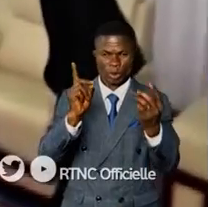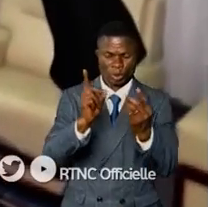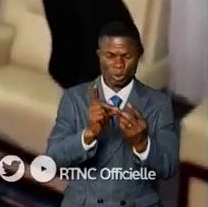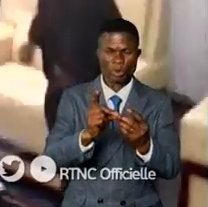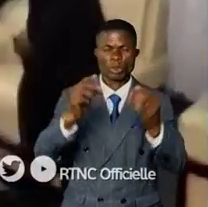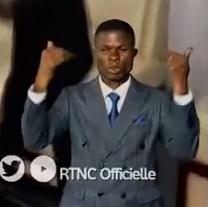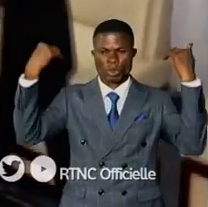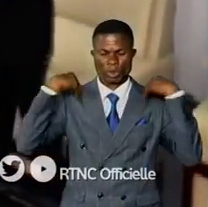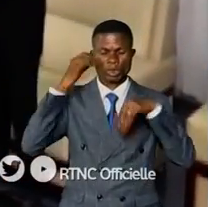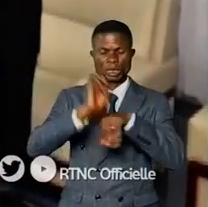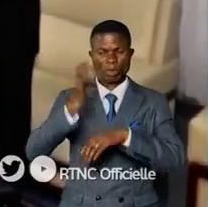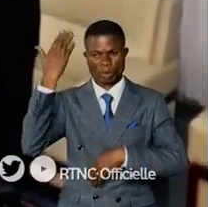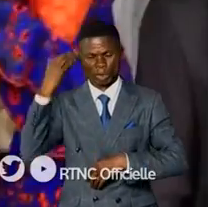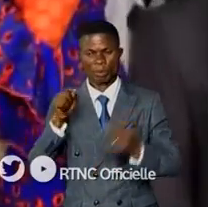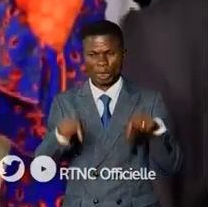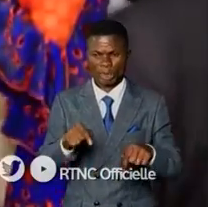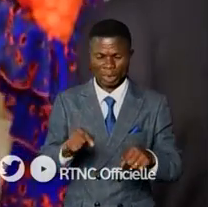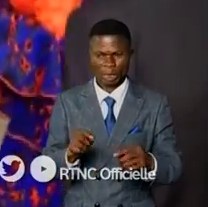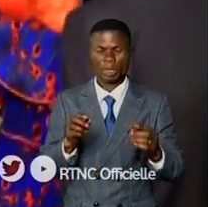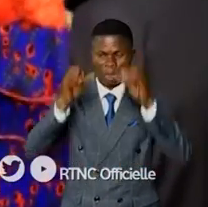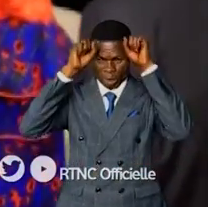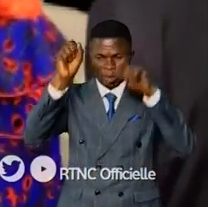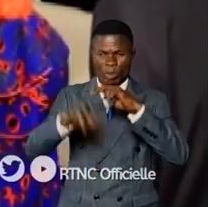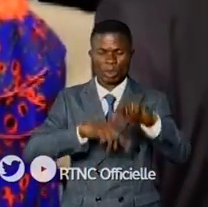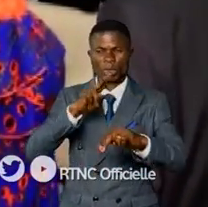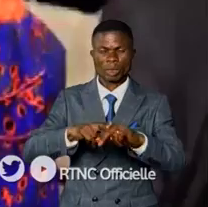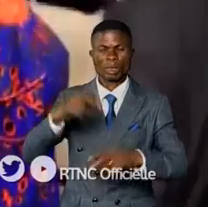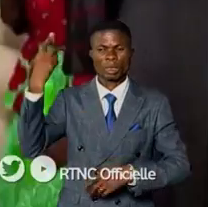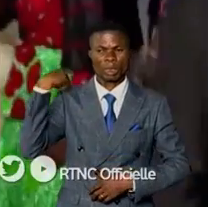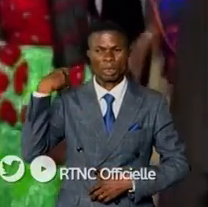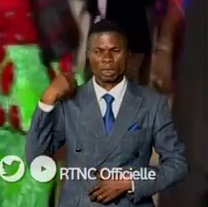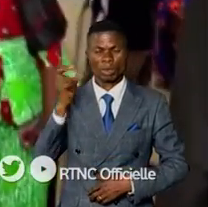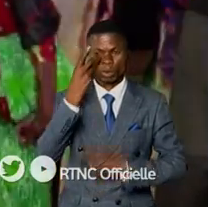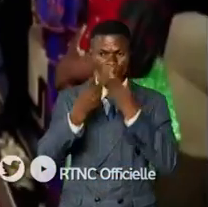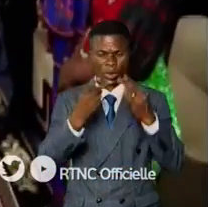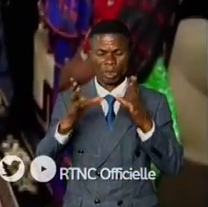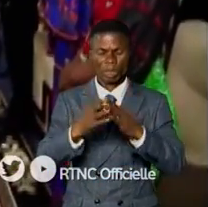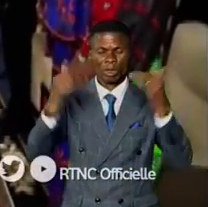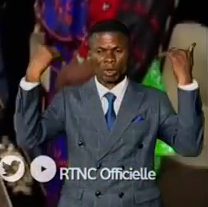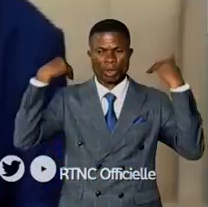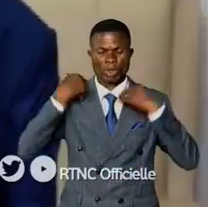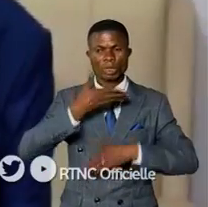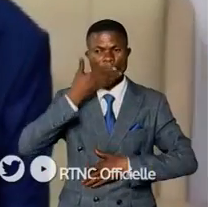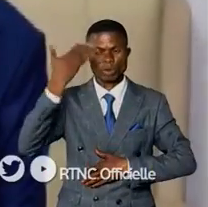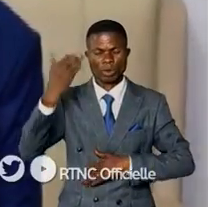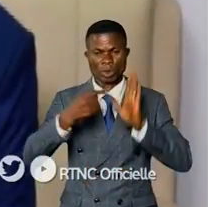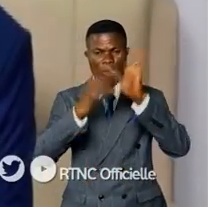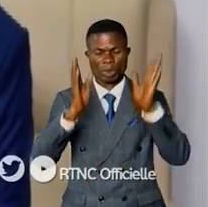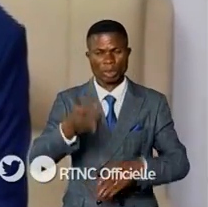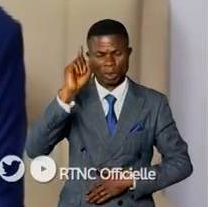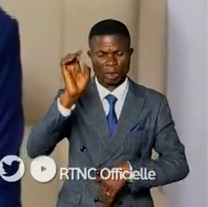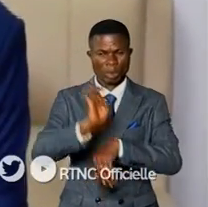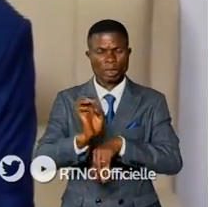religieuses, Christophe Mbosoko Diapwanga, président de l'Assemblée nationale, a pris langue avec le chef spirituel et représentant légal de